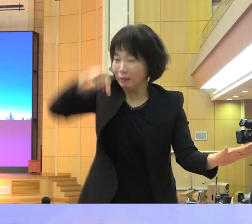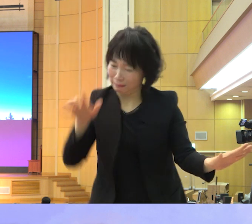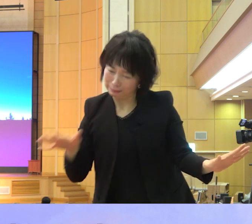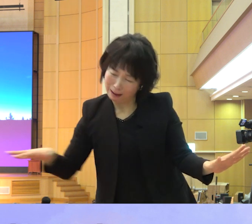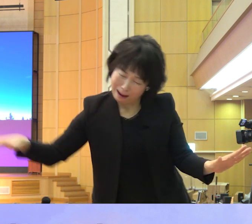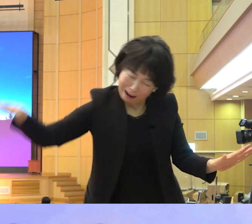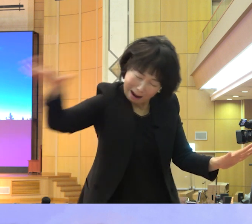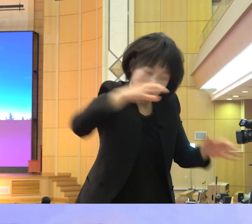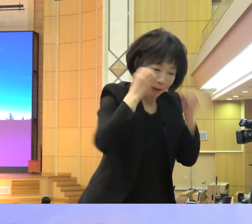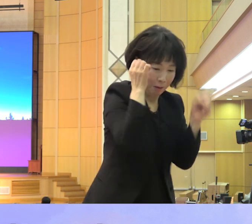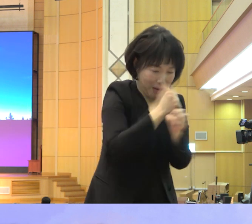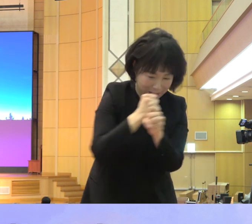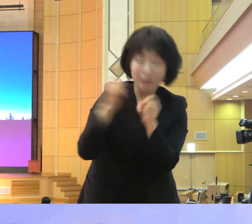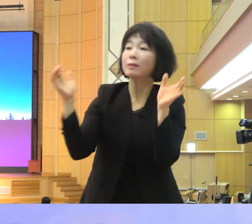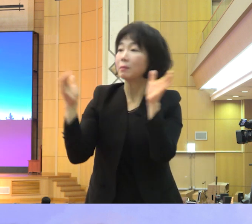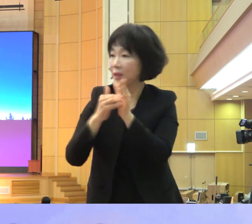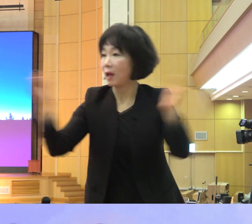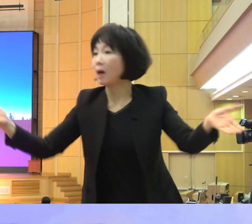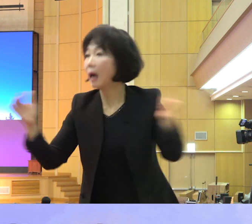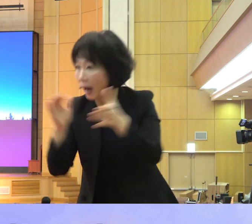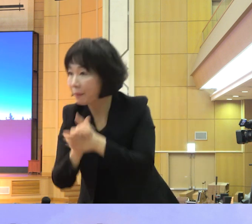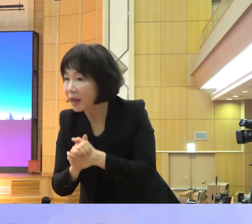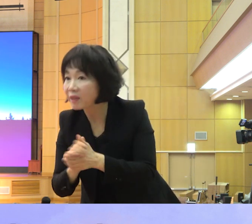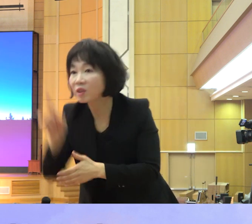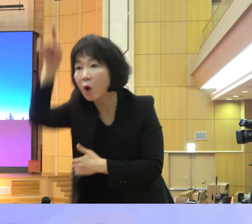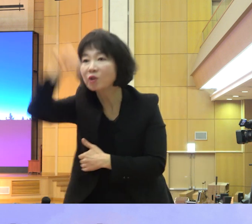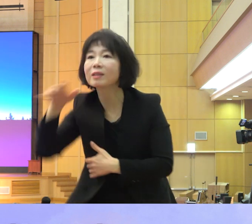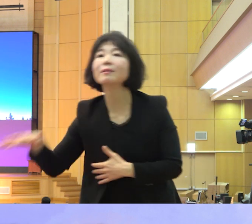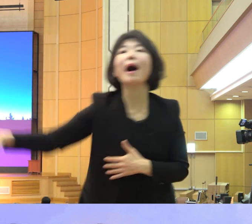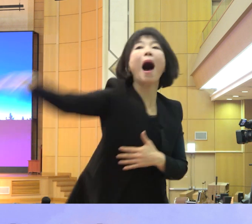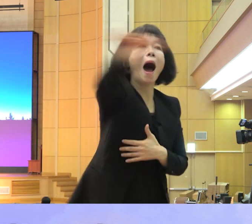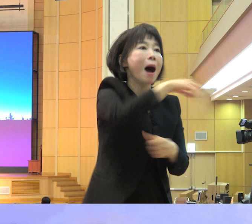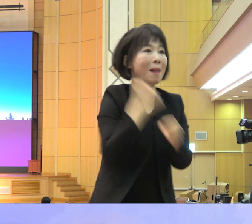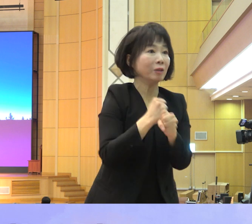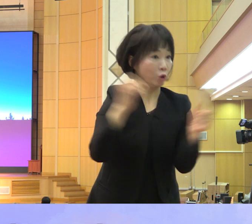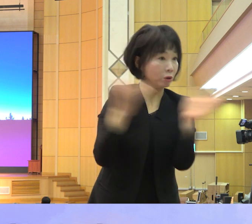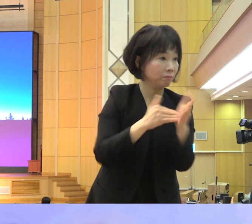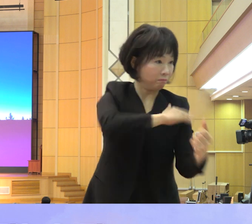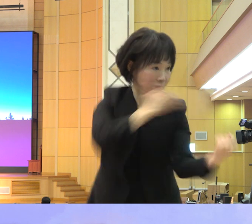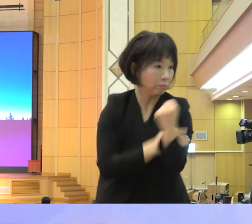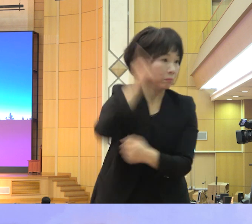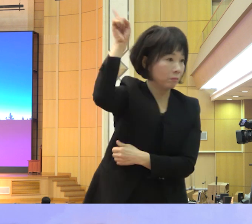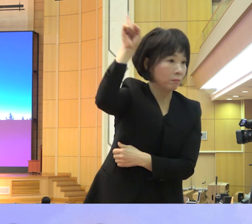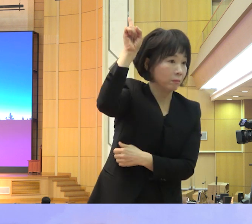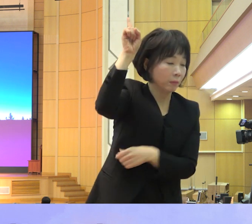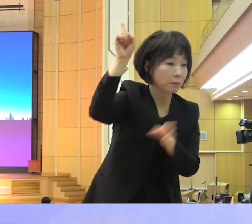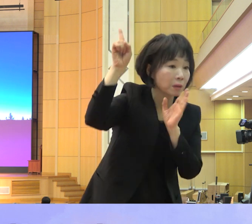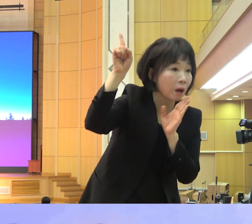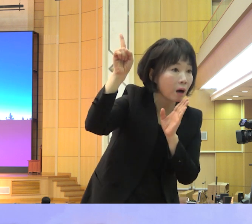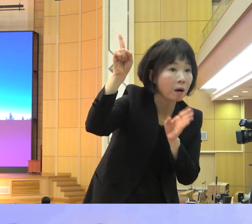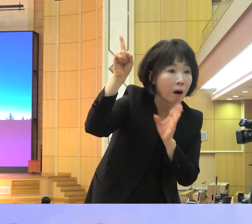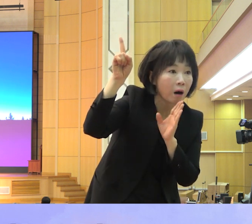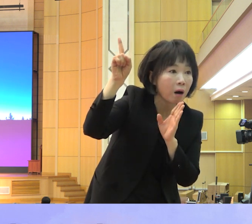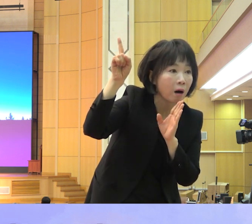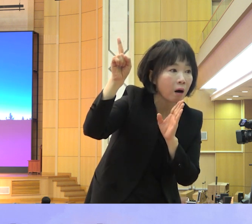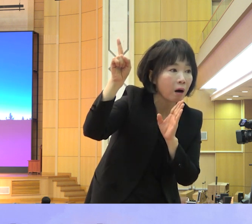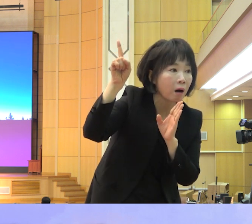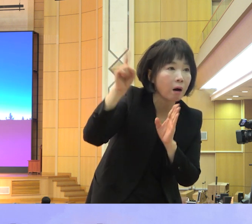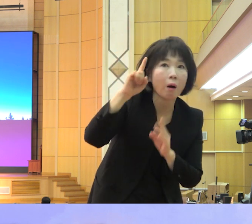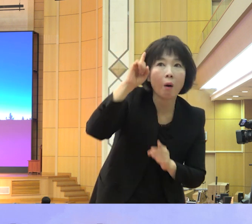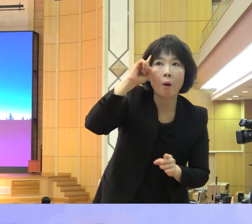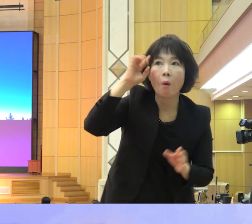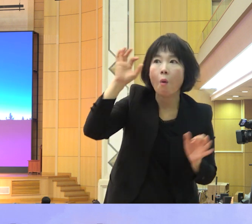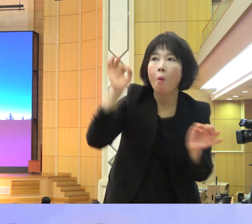어마어마한 거잖아요. 하나님의 능력도 일부분적인 것이 있는데 천지를 창조했다고 하는 것은 우리가